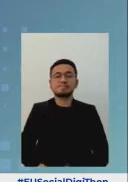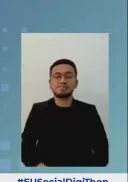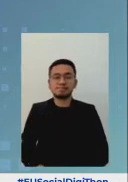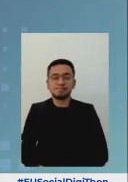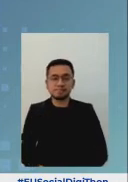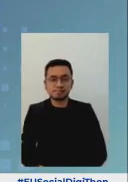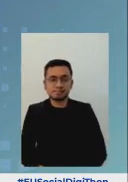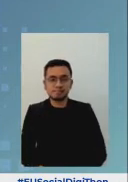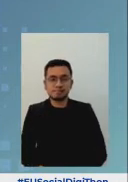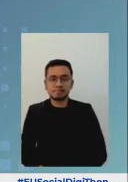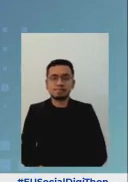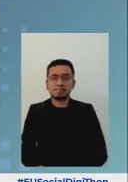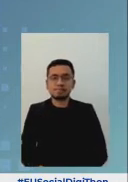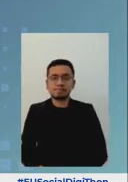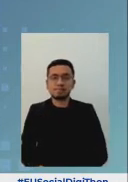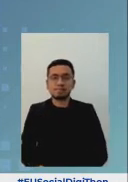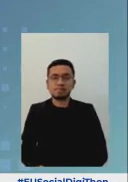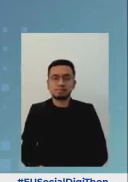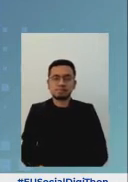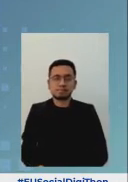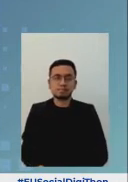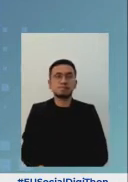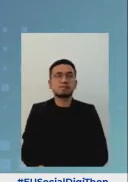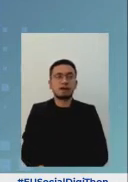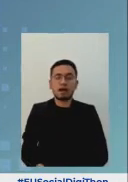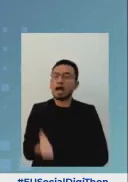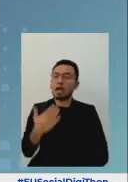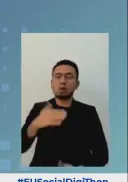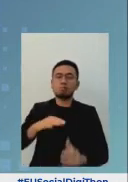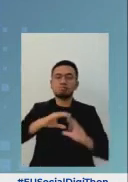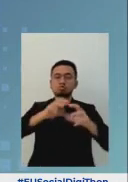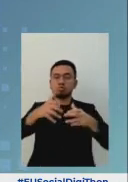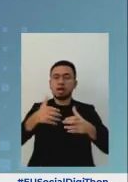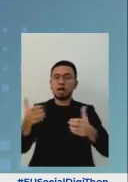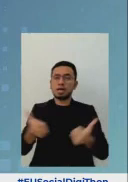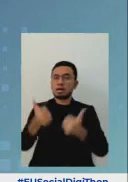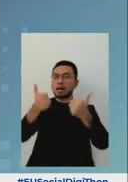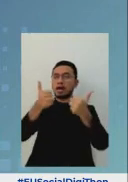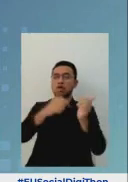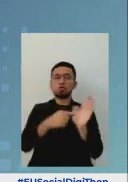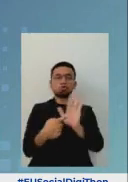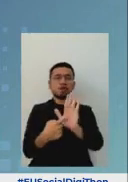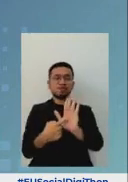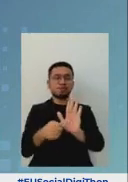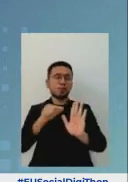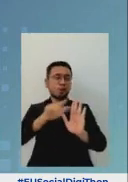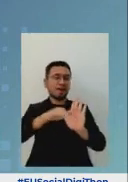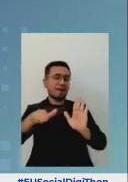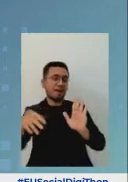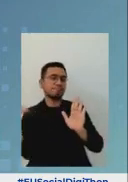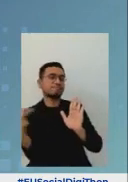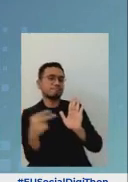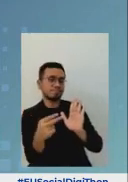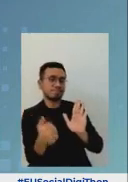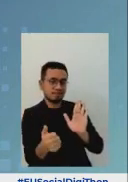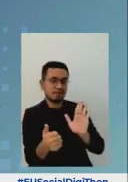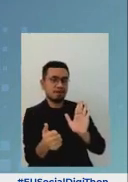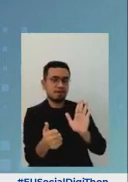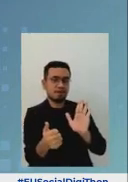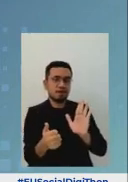keindahan dunia ini pada anak-anak kita. Bahwa mereka belajar hal-hal yang